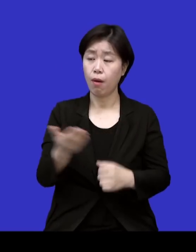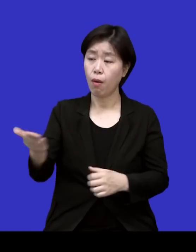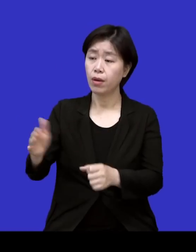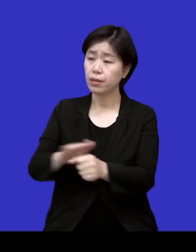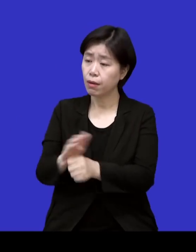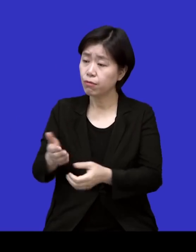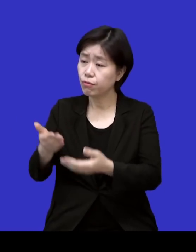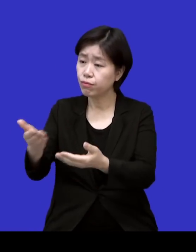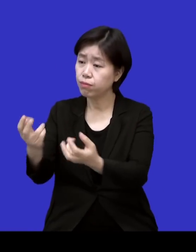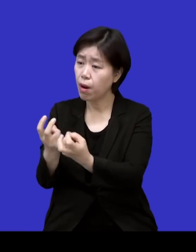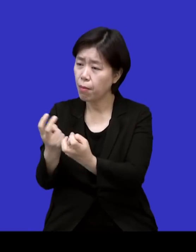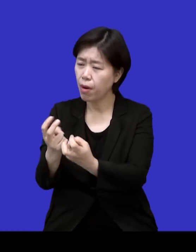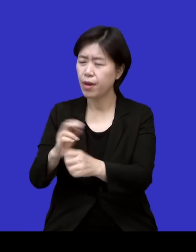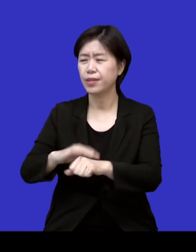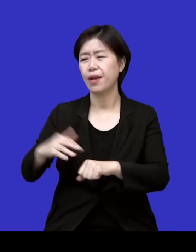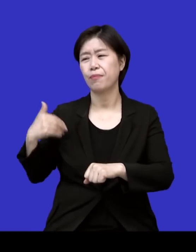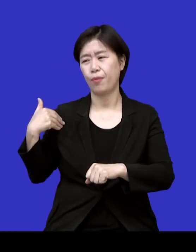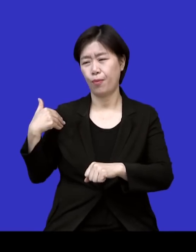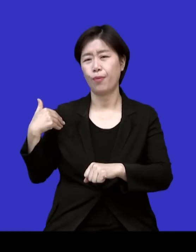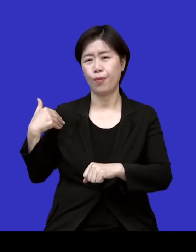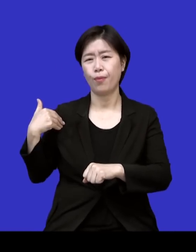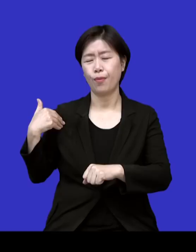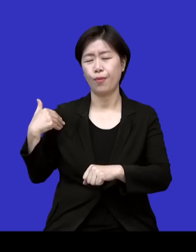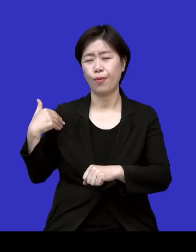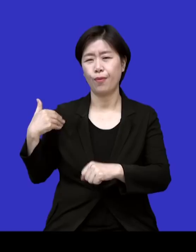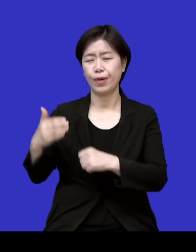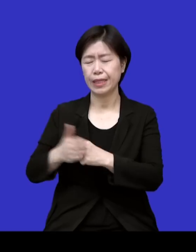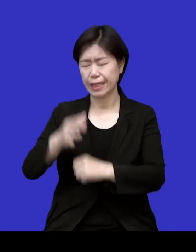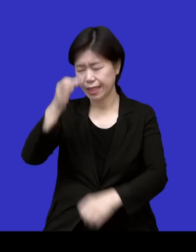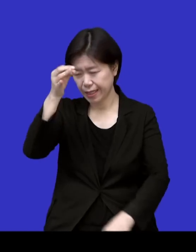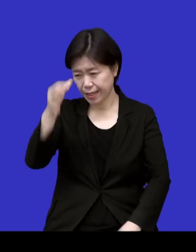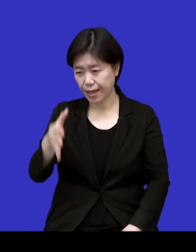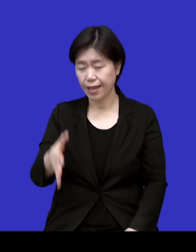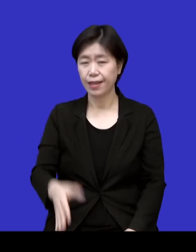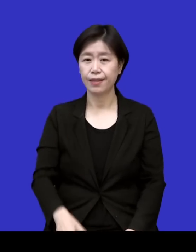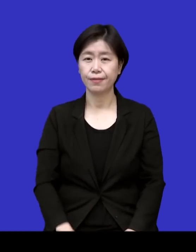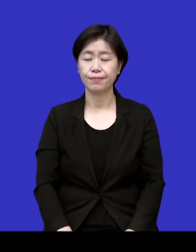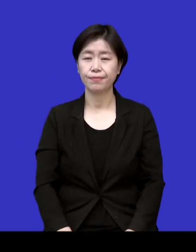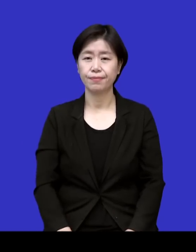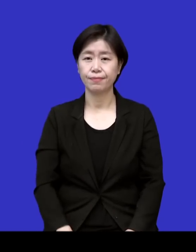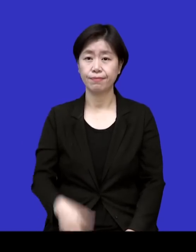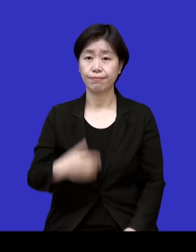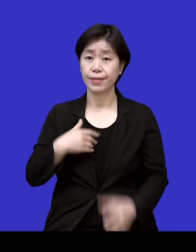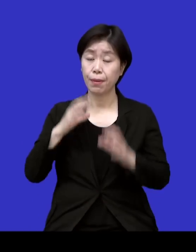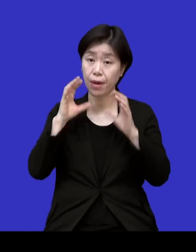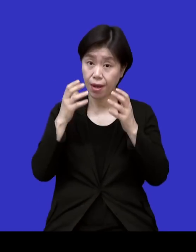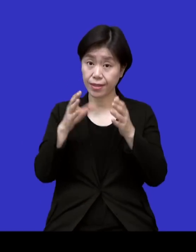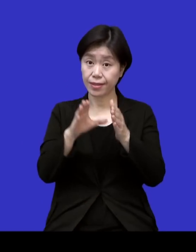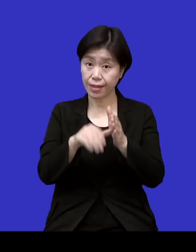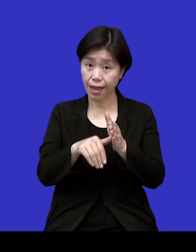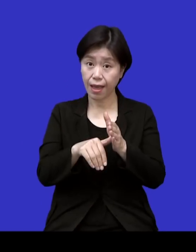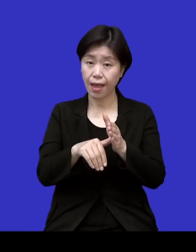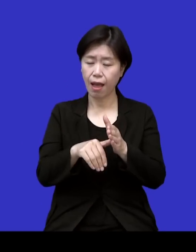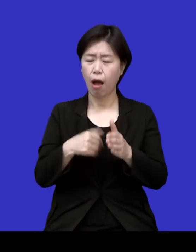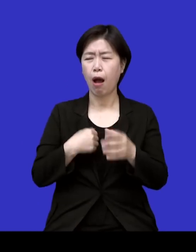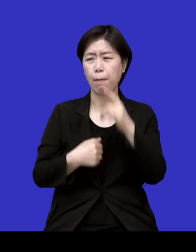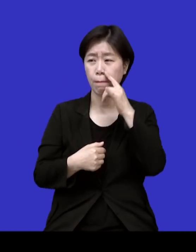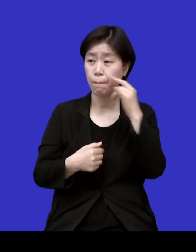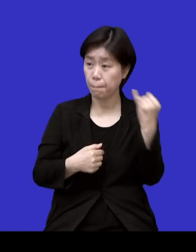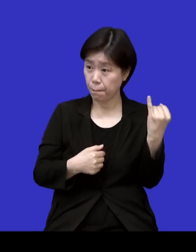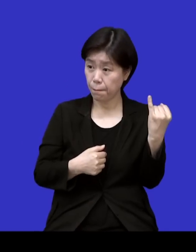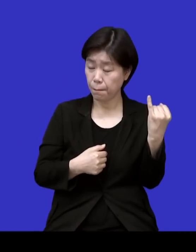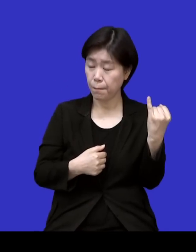방법을 몰랐어. 엄마가 미안해. 그러면서 어렸을 때 그런 뭐 할머니가 그렇게 술 마셨던